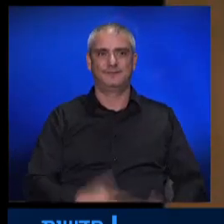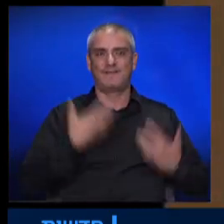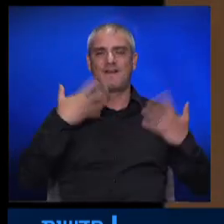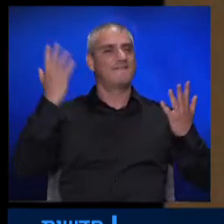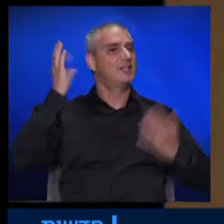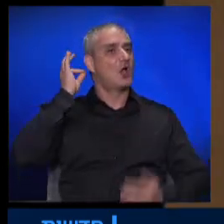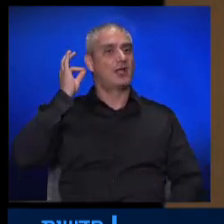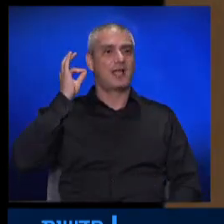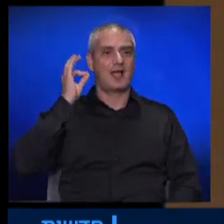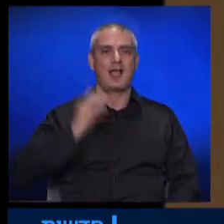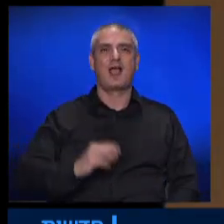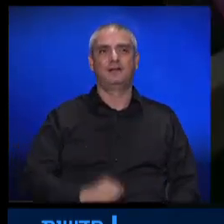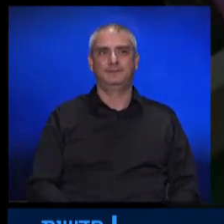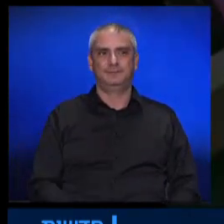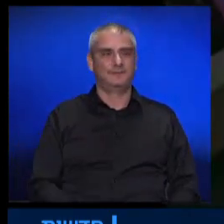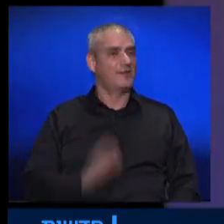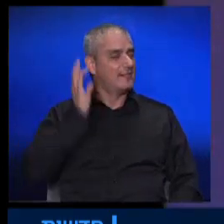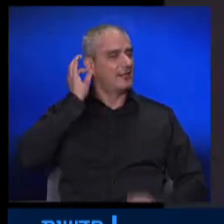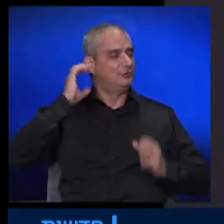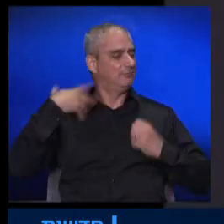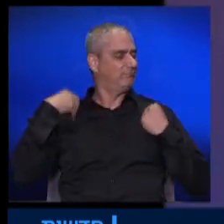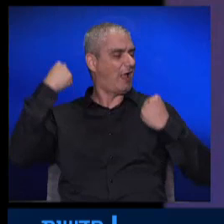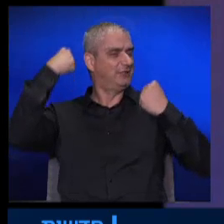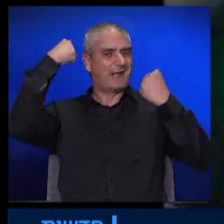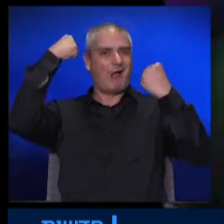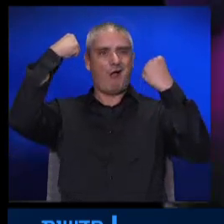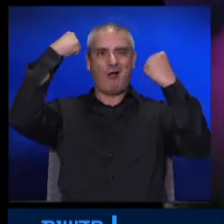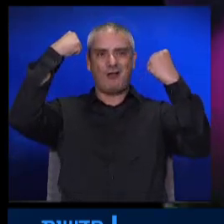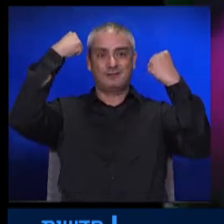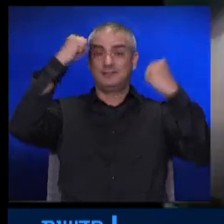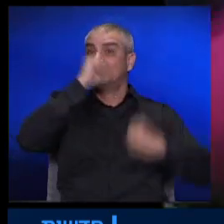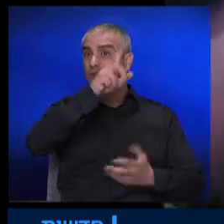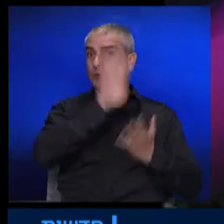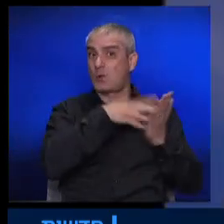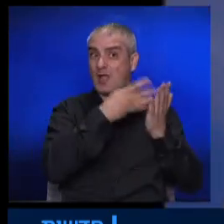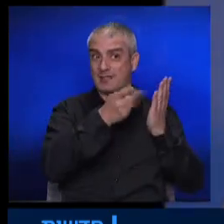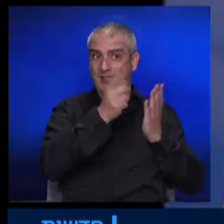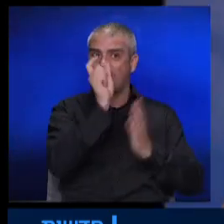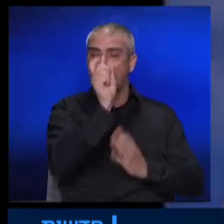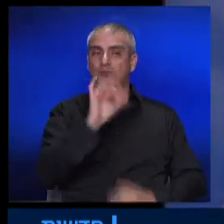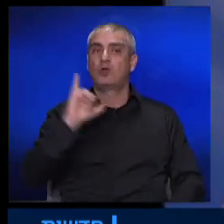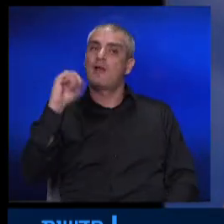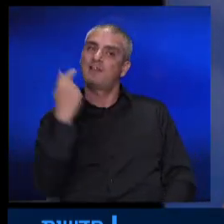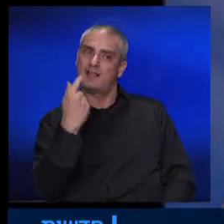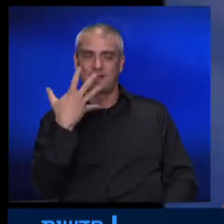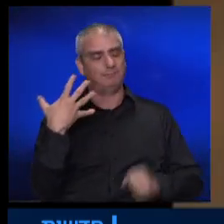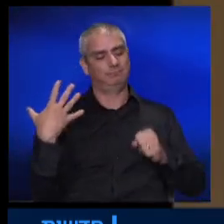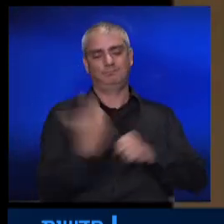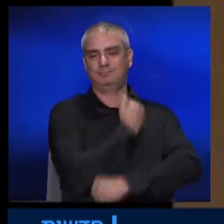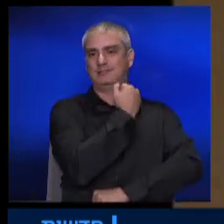ויקטוריה, אפרודיטה. השיר שהלחין פיק למילותיו של יואב גינאי זכה בתחרות.